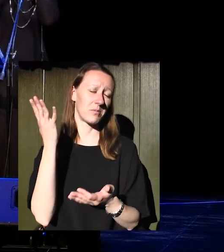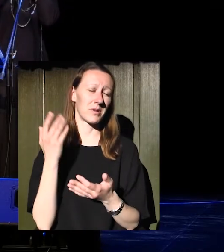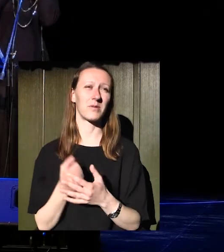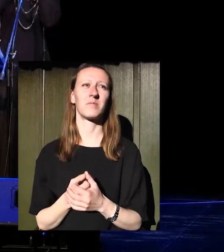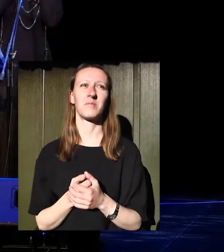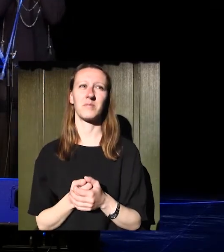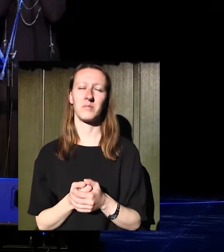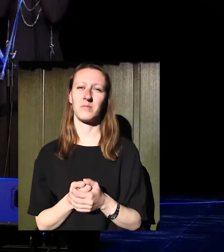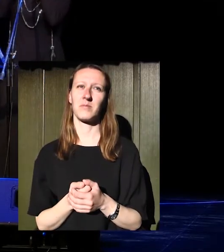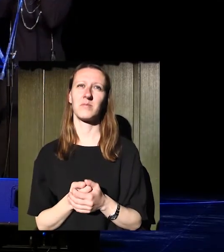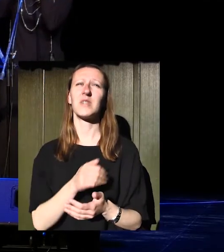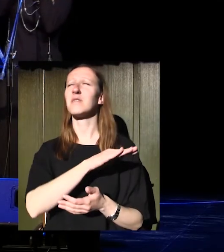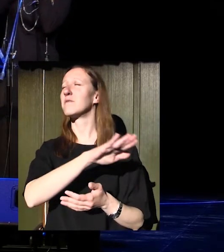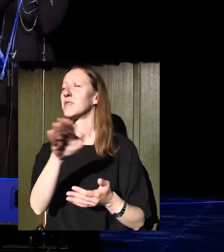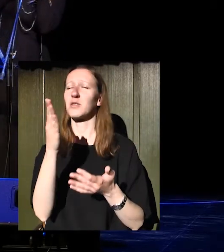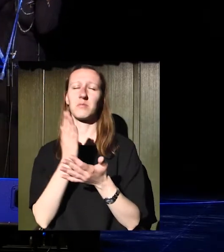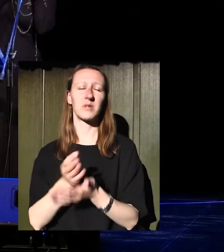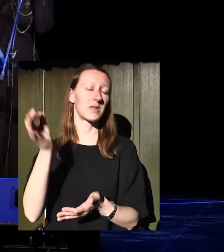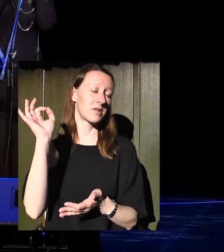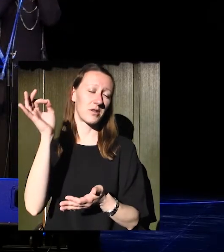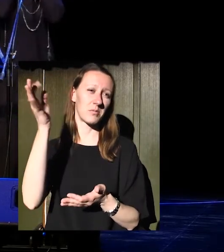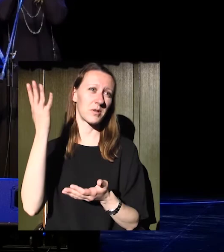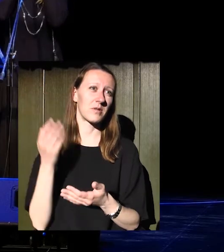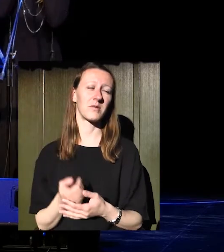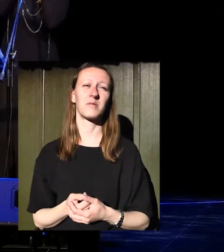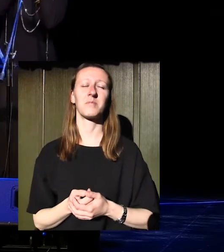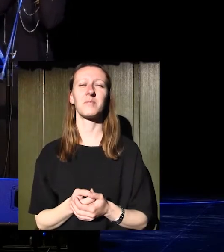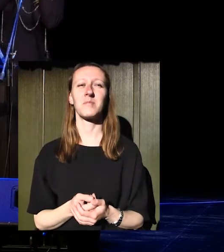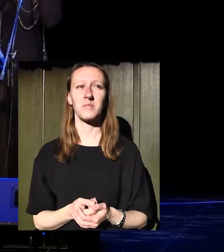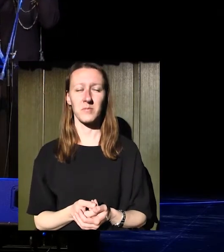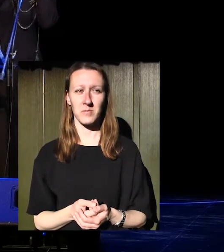Dobro, ma sve će biti dobro,